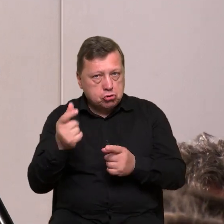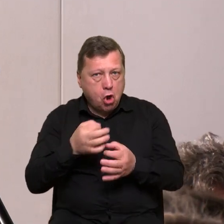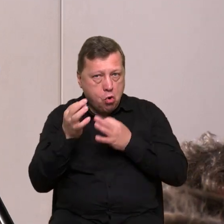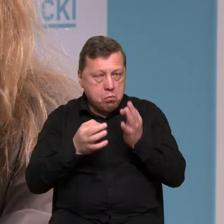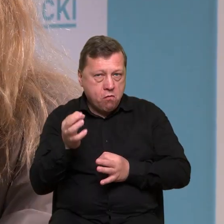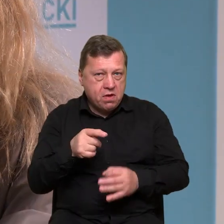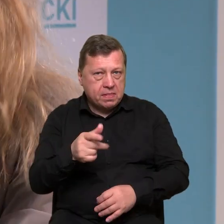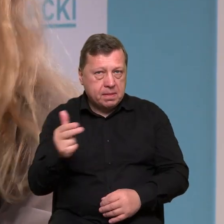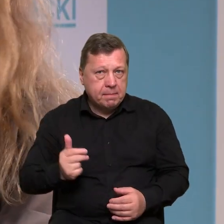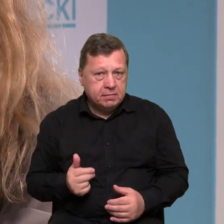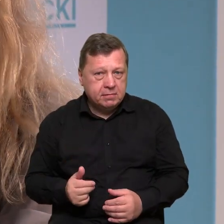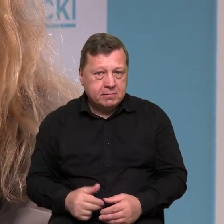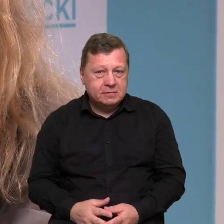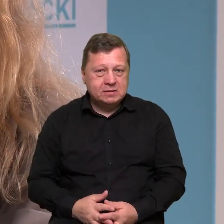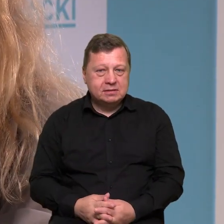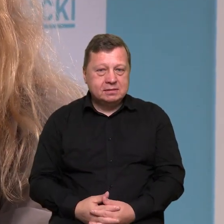więcej?